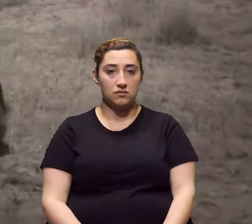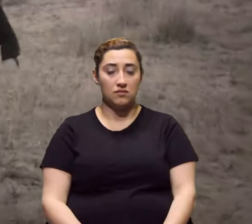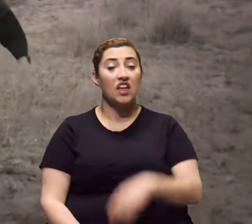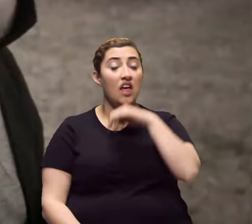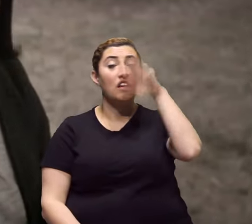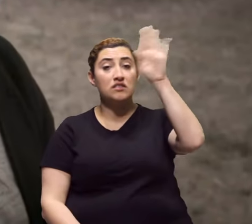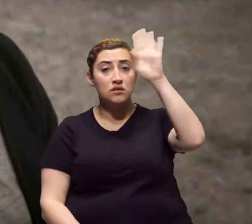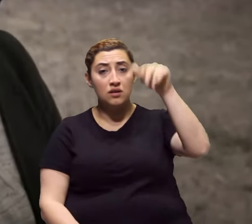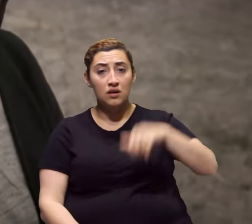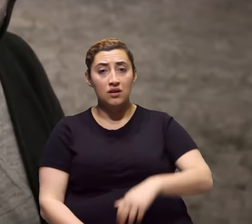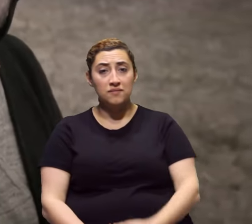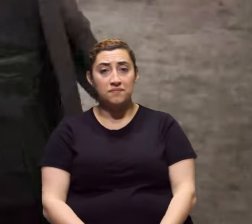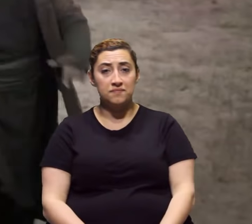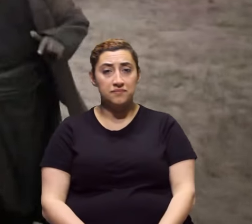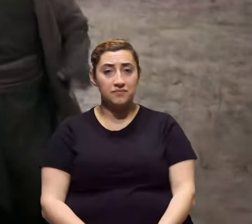İhtiyar!